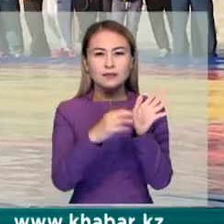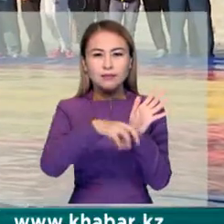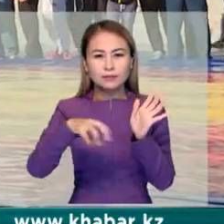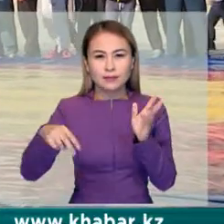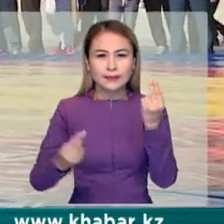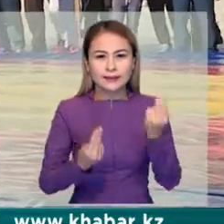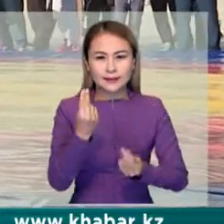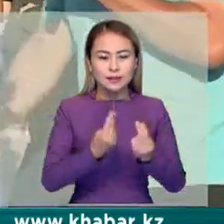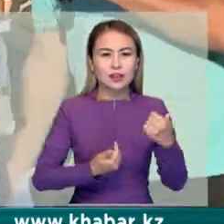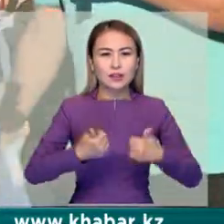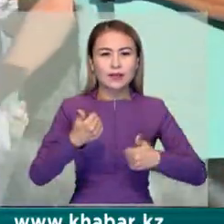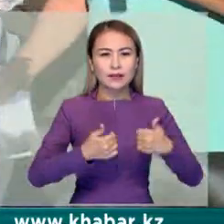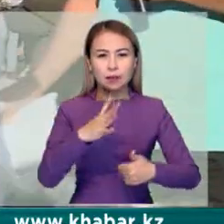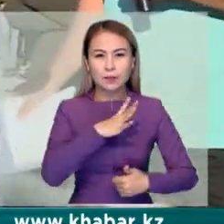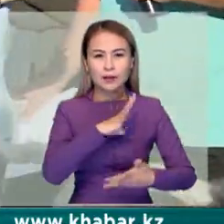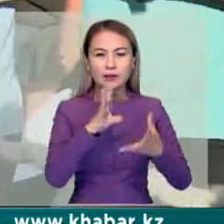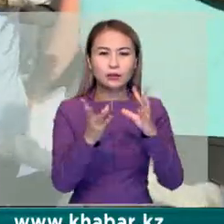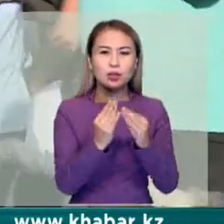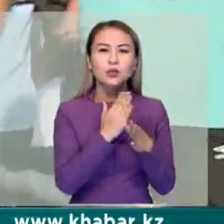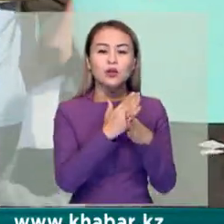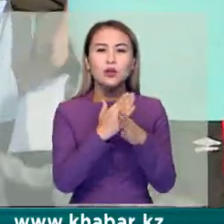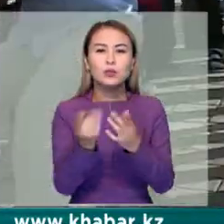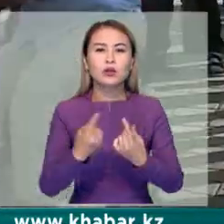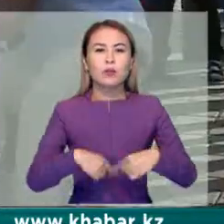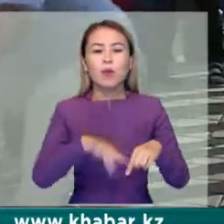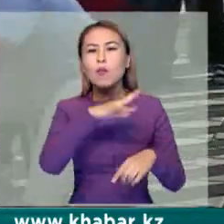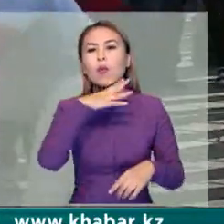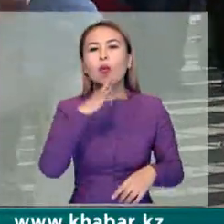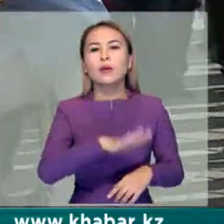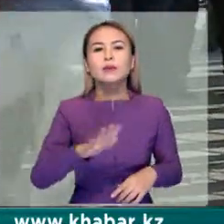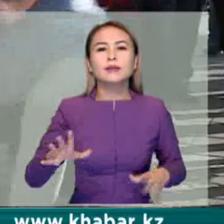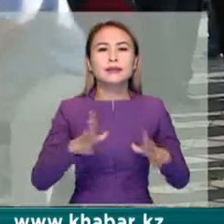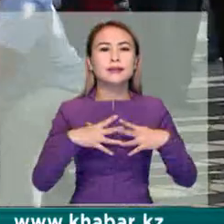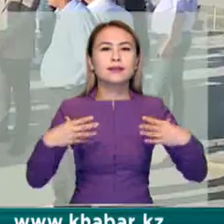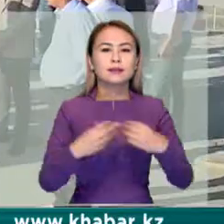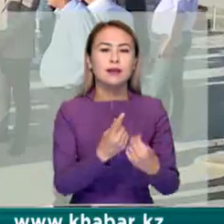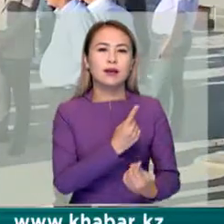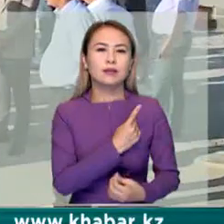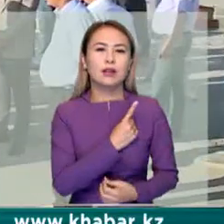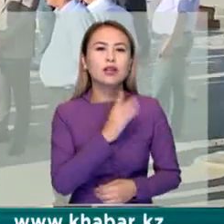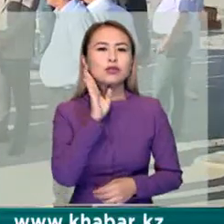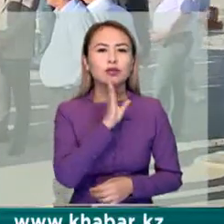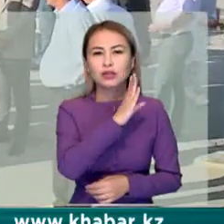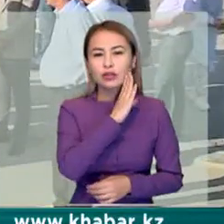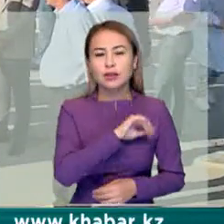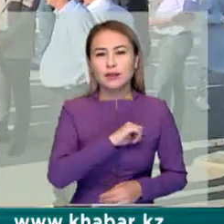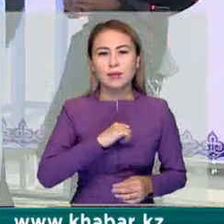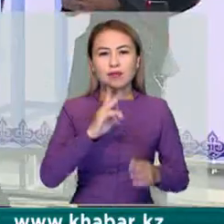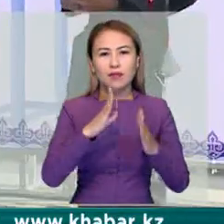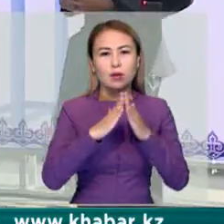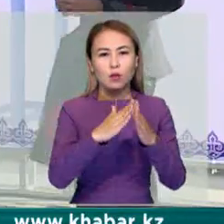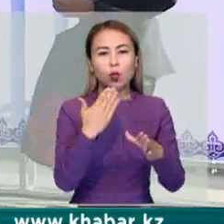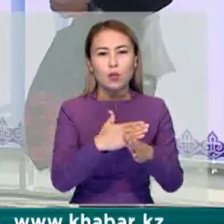тоғызқұмалақтан жарыс өтті. Сондай-ақ қайырымдылық шаралары да ұйымдастырылды. Көпбалалы жалғыз бастанаға баспана алып беру